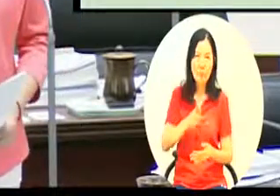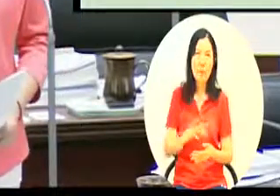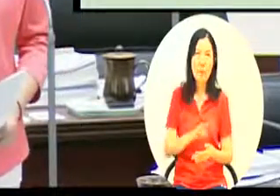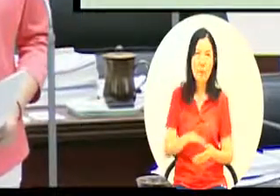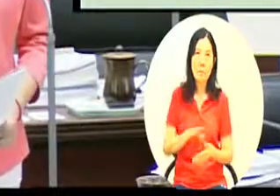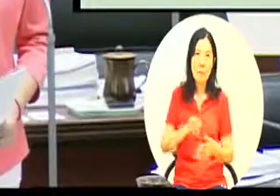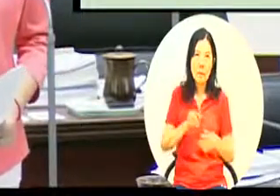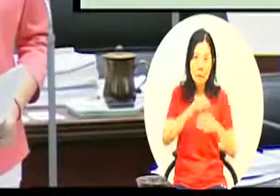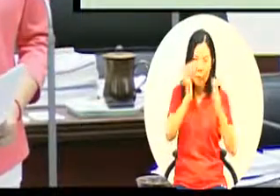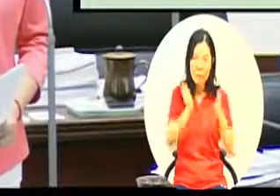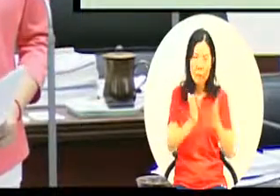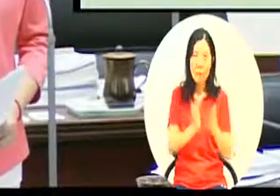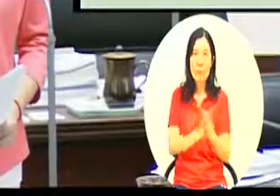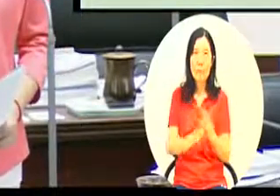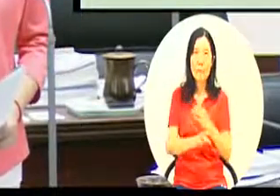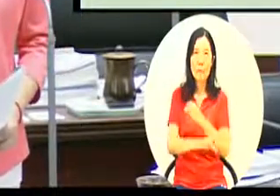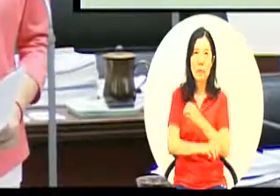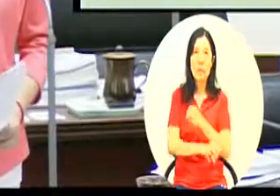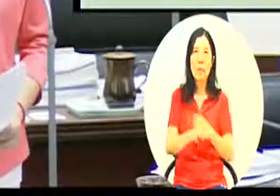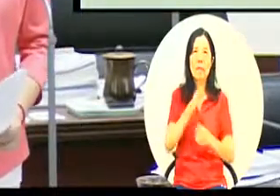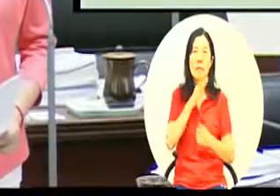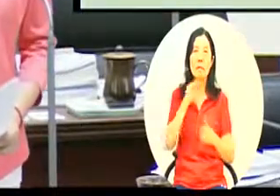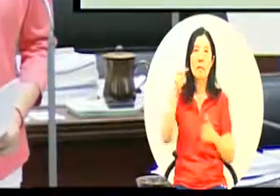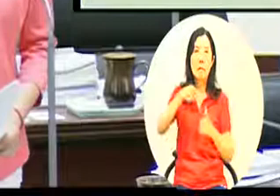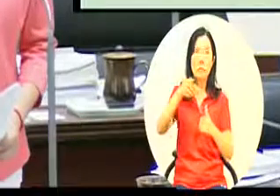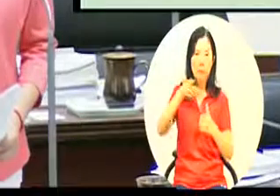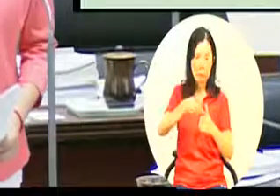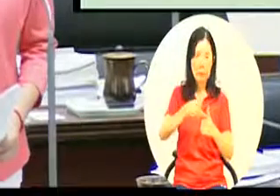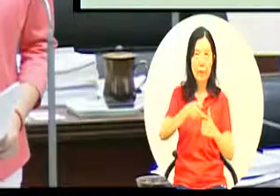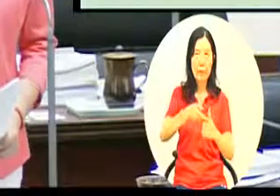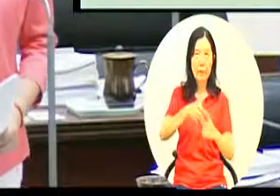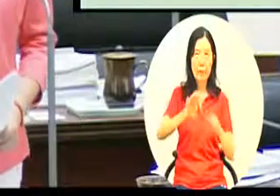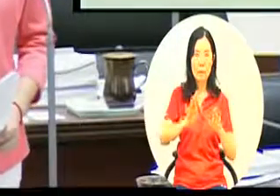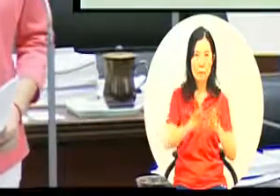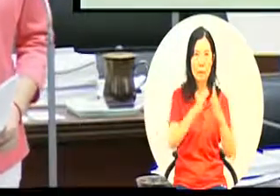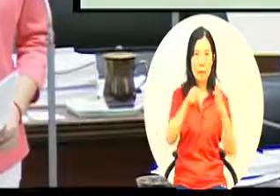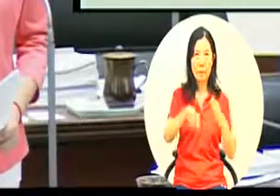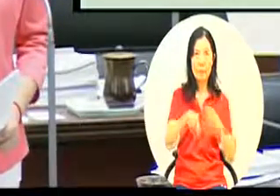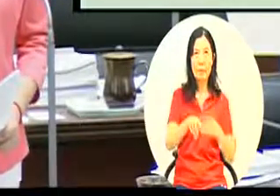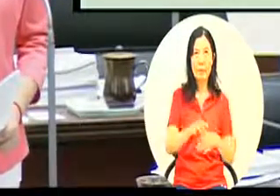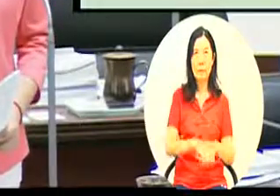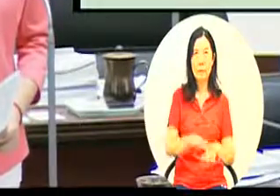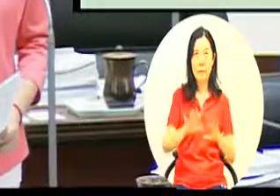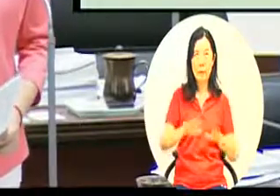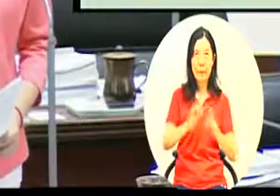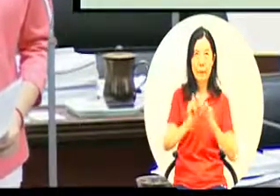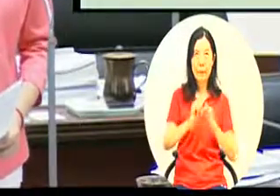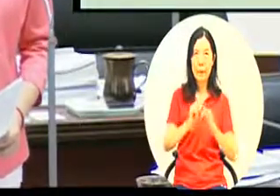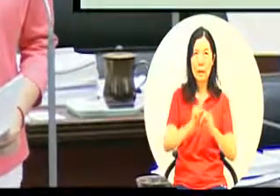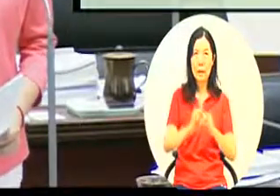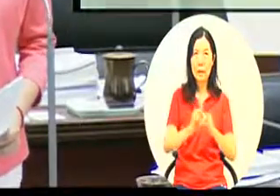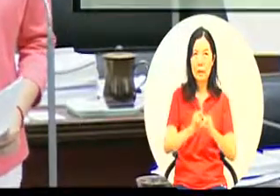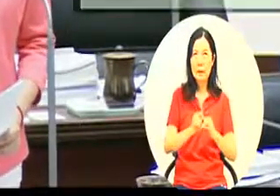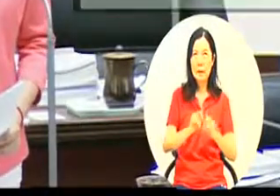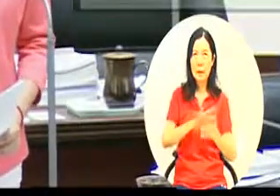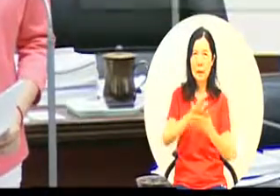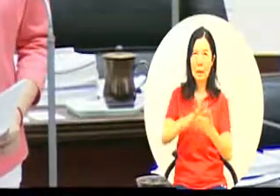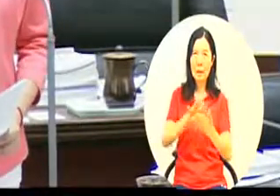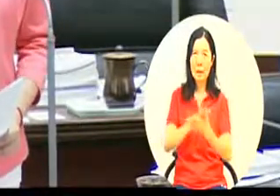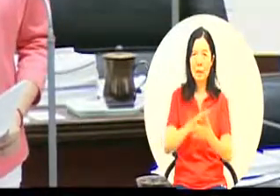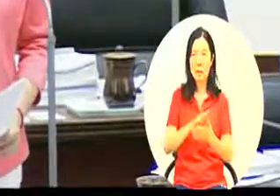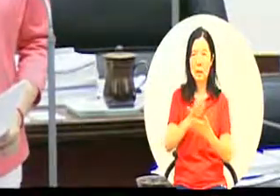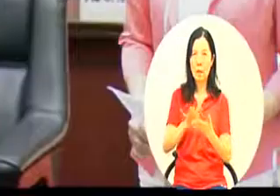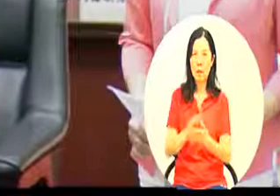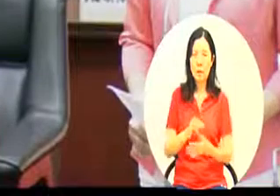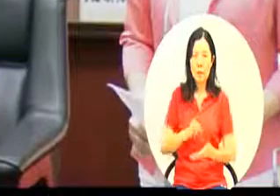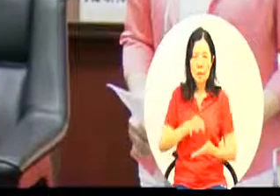一切根本都是在我们的教育，从我们的教育开始。那现在这个社会动荡不安，令人非常的